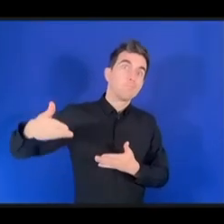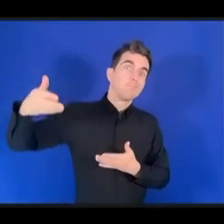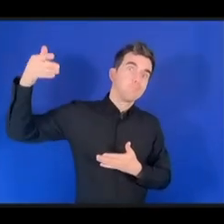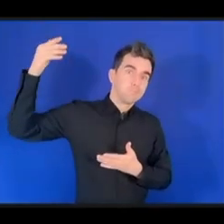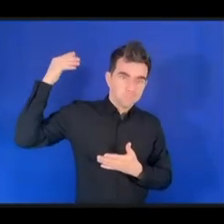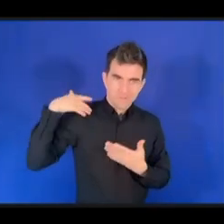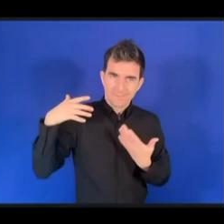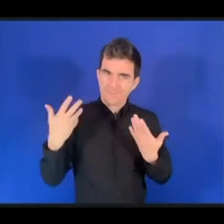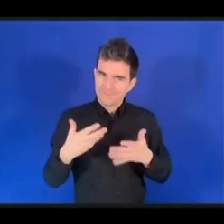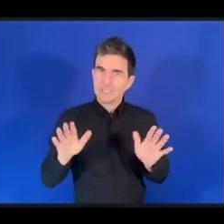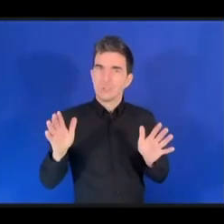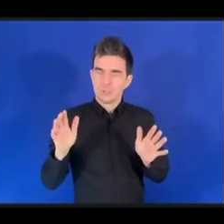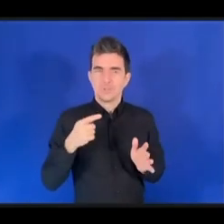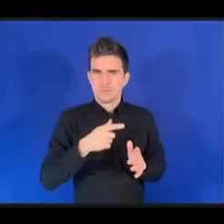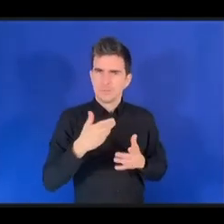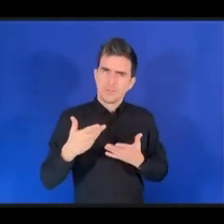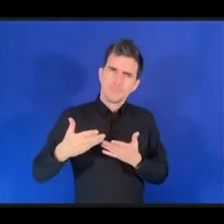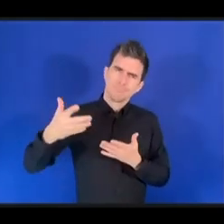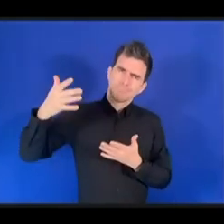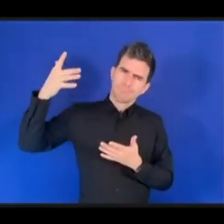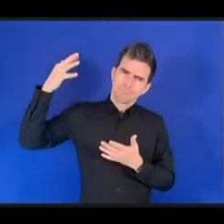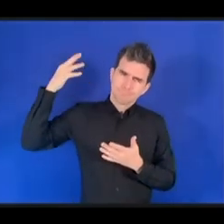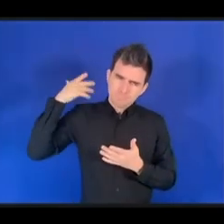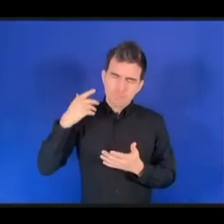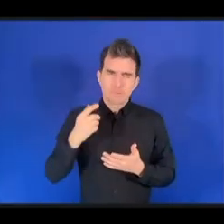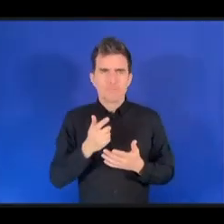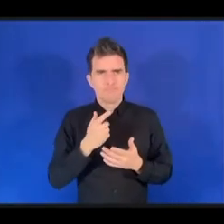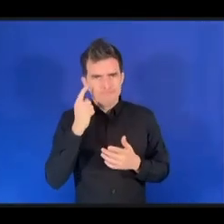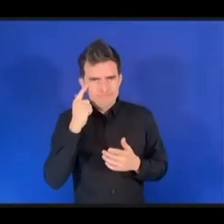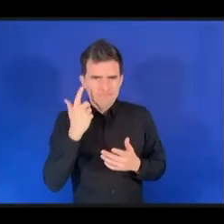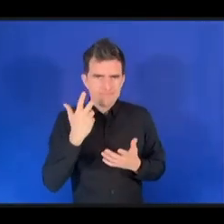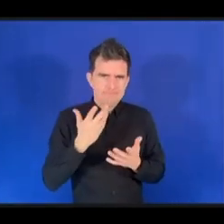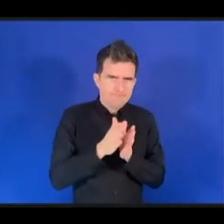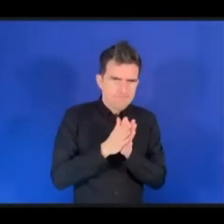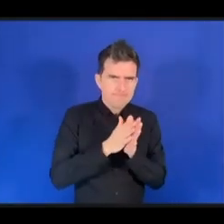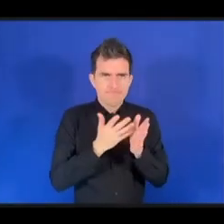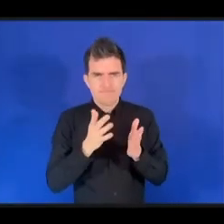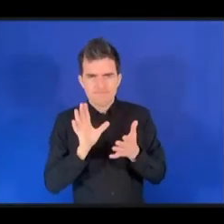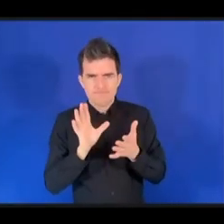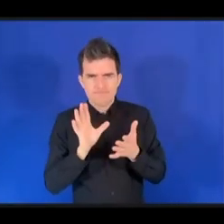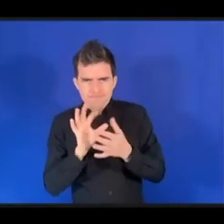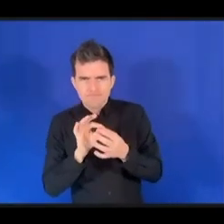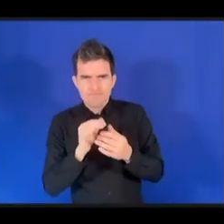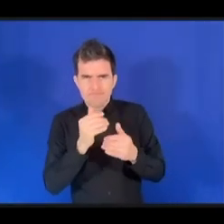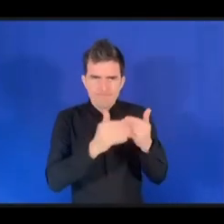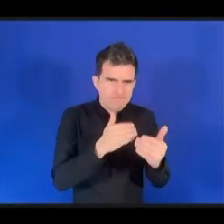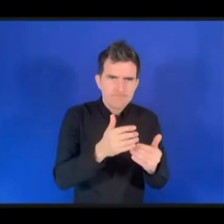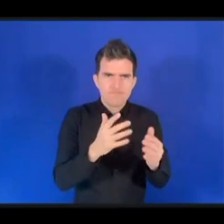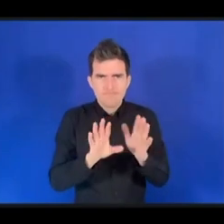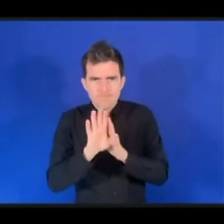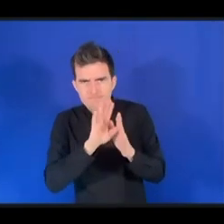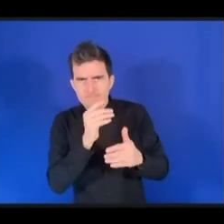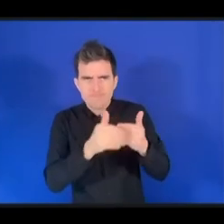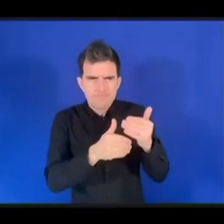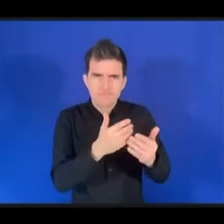ます皆さんも是非バイオテクノロジーのためにお酒を飲み